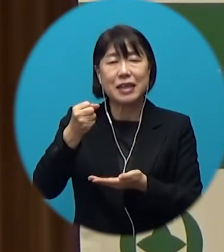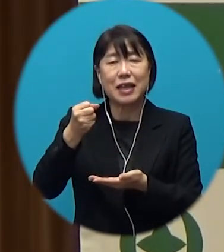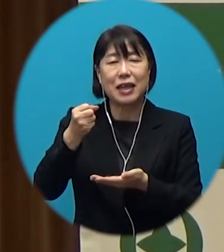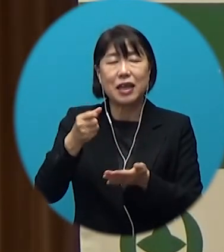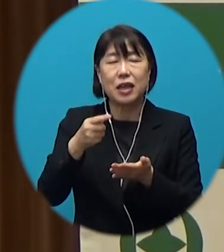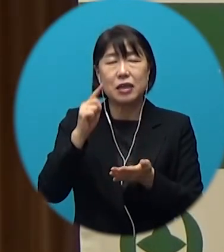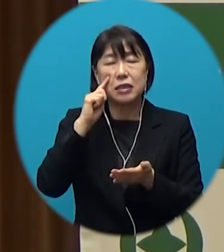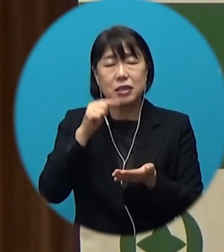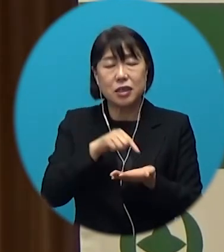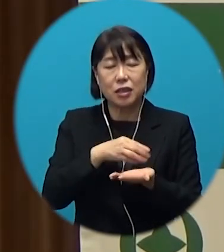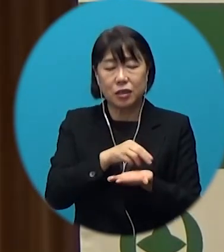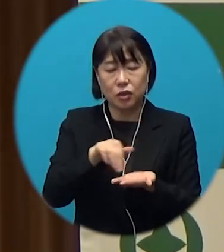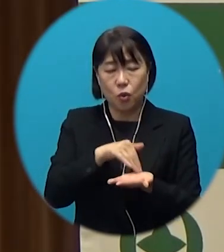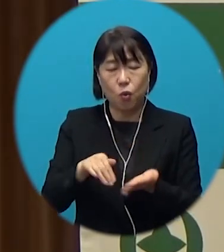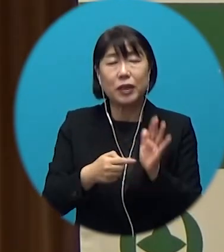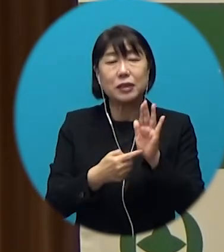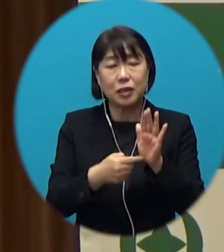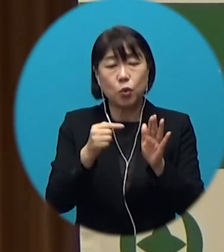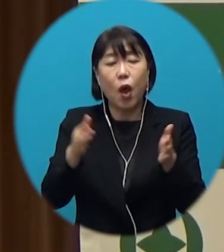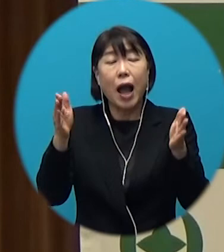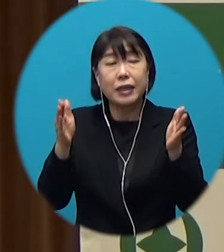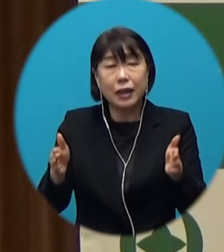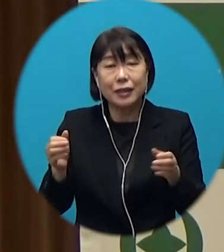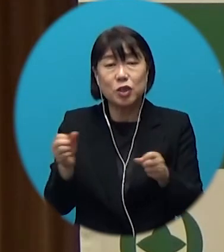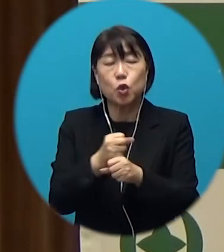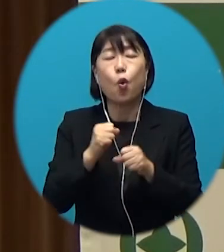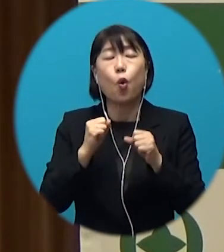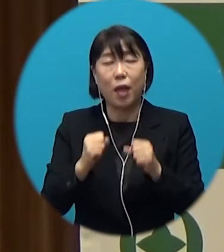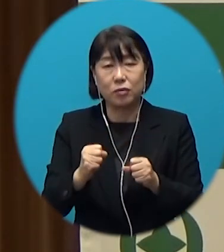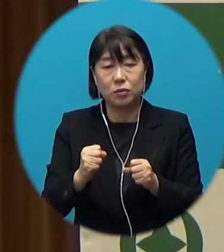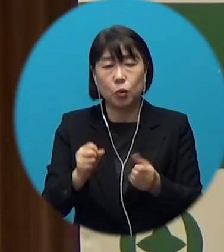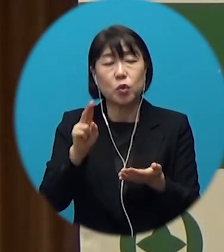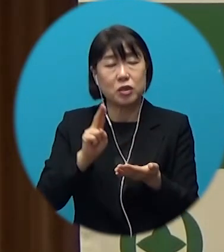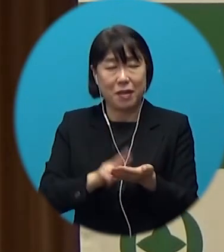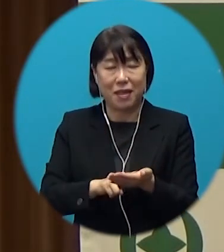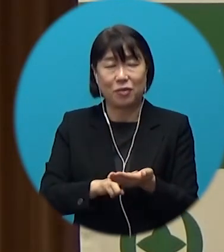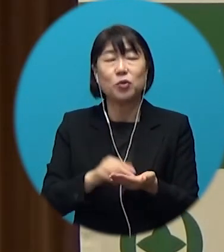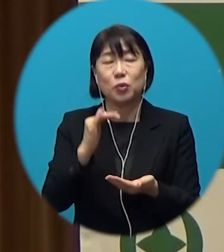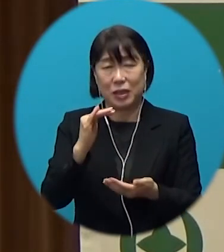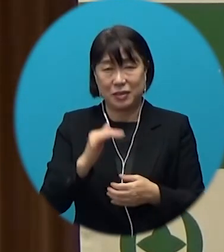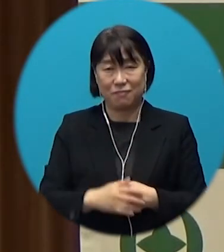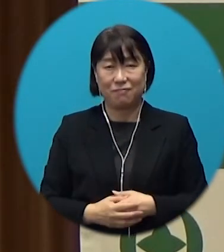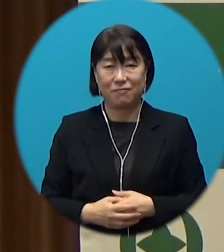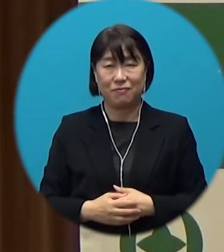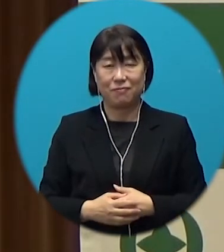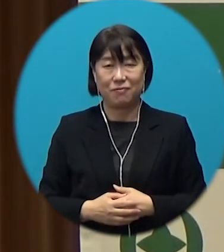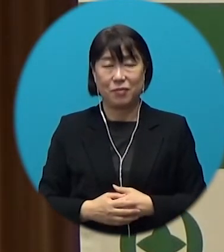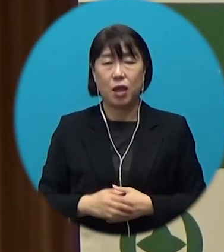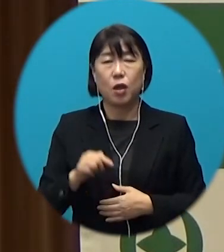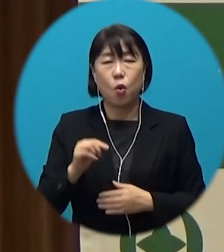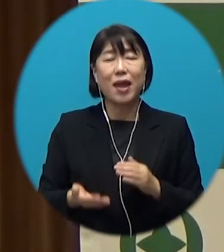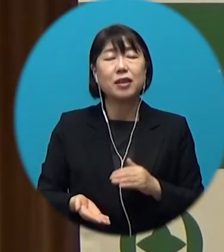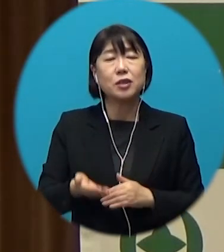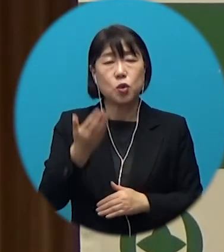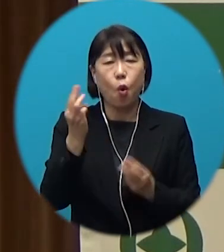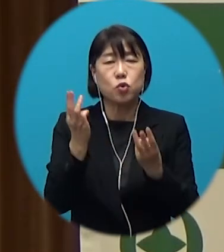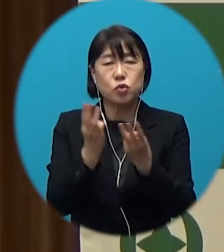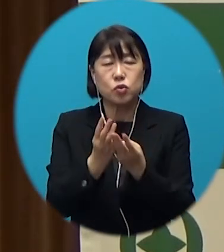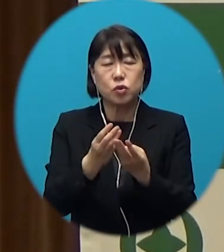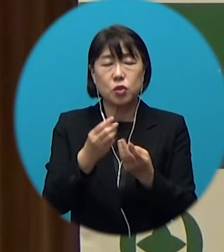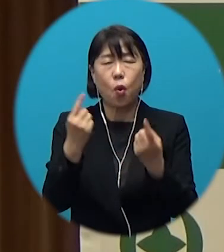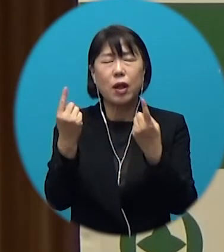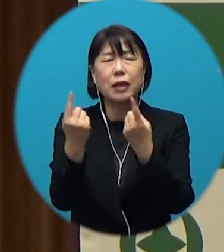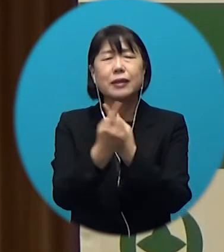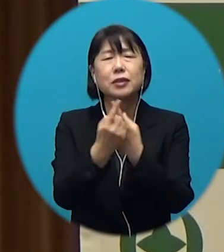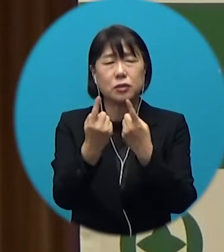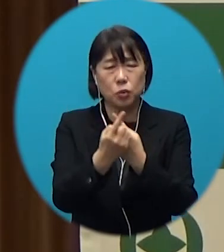かせていただいて、その範囲内で事業を行っていく、そういうことを決めたものになっております。でこれ以上その数字を改善していくとですね、必要な